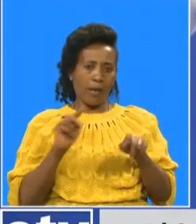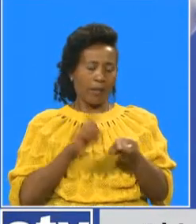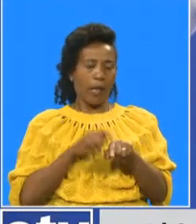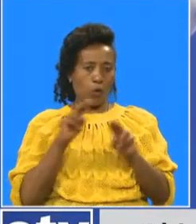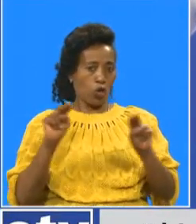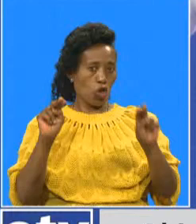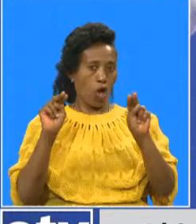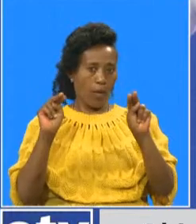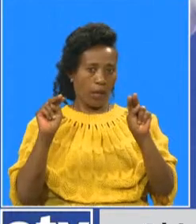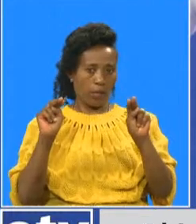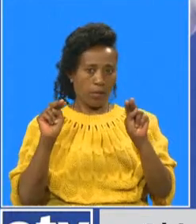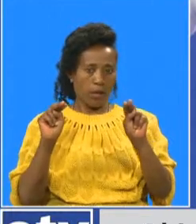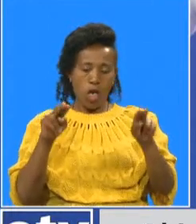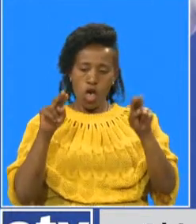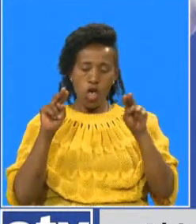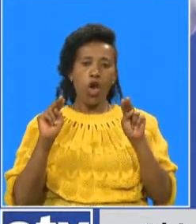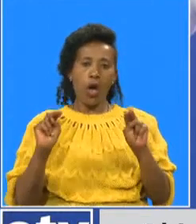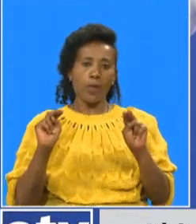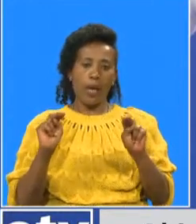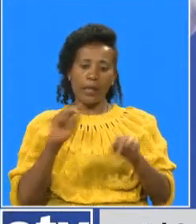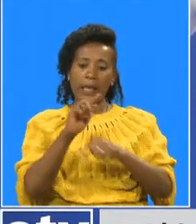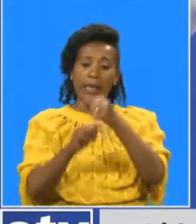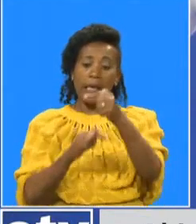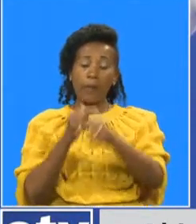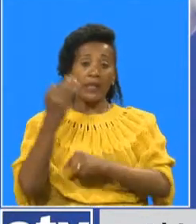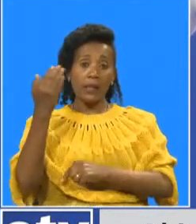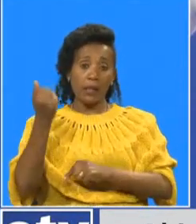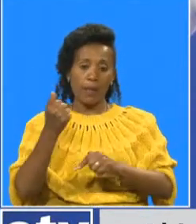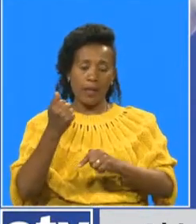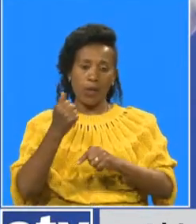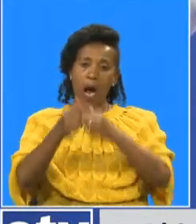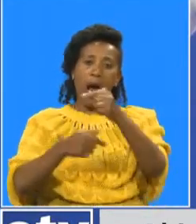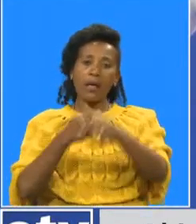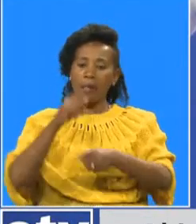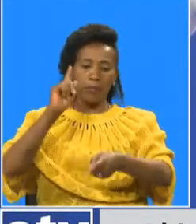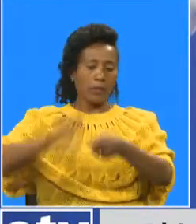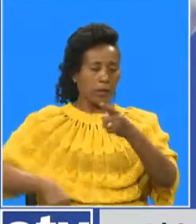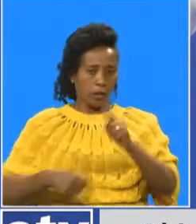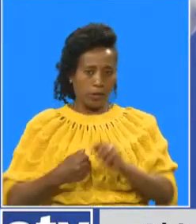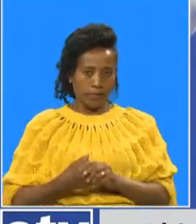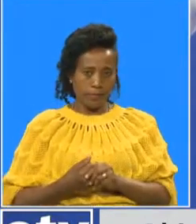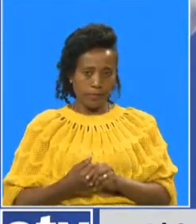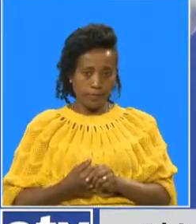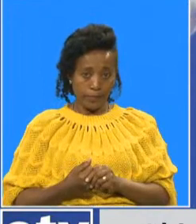ነው በኖርማል ትሄድበት የነበረው ፕሮሲጀር መሄድ አችልም። አሁን